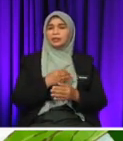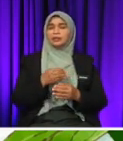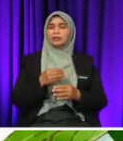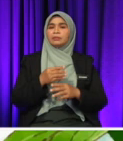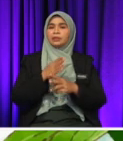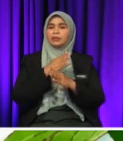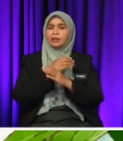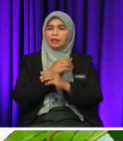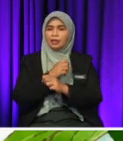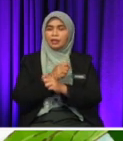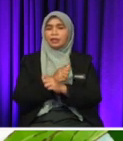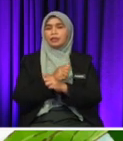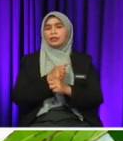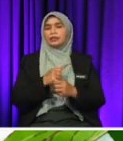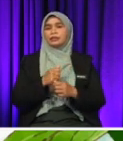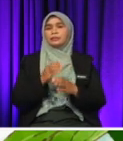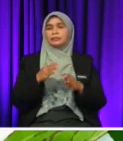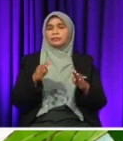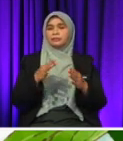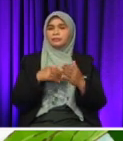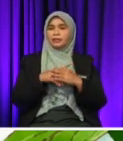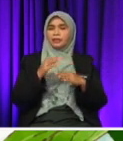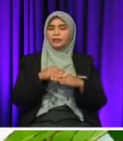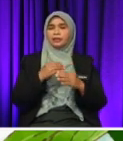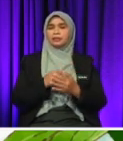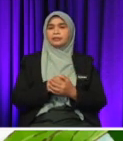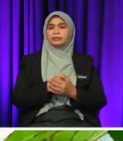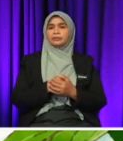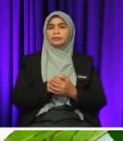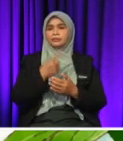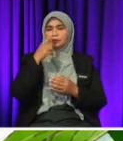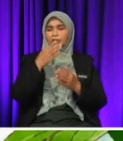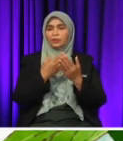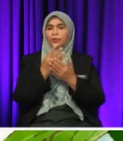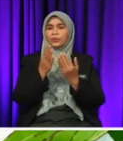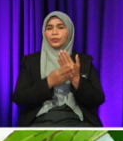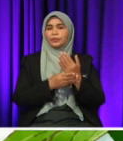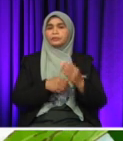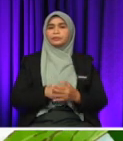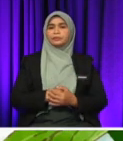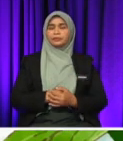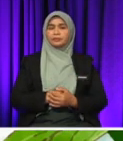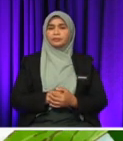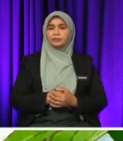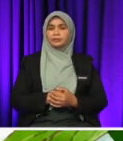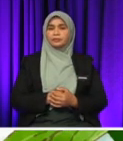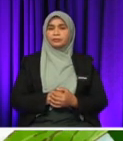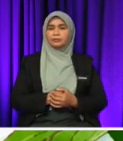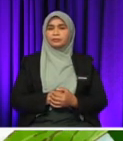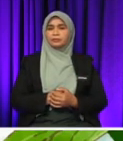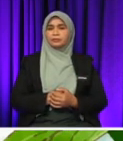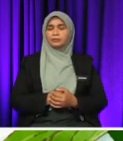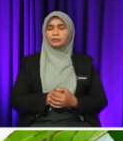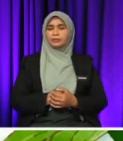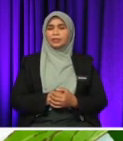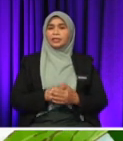ke wudhu dan salatmu Oke Tania Suhana berani mencoba dan mengaplikasikan cerita dengan cikgutra berikan